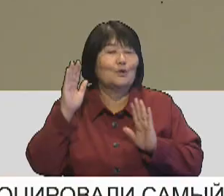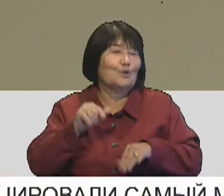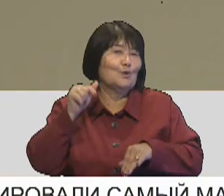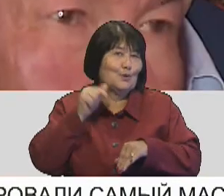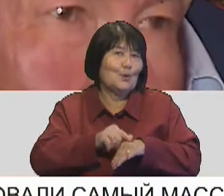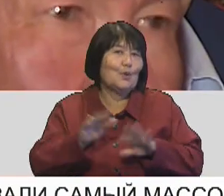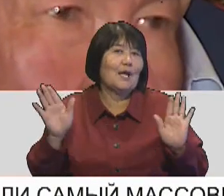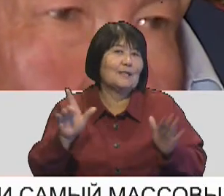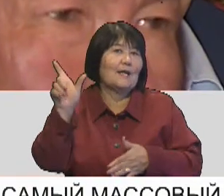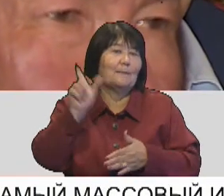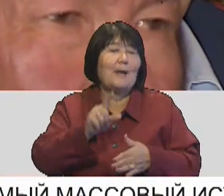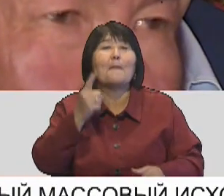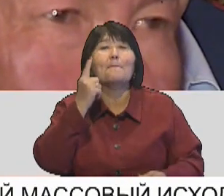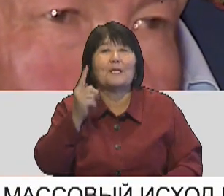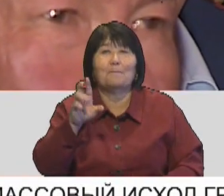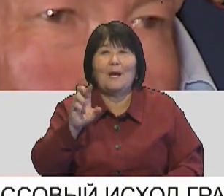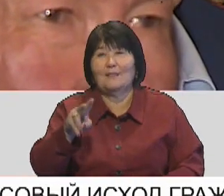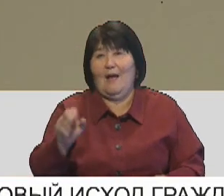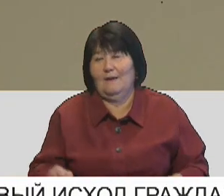трогательным исполнением песни «Бырбала».